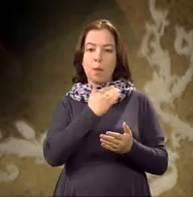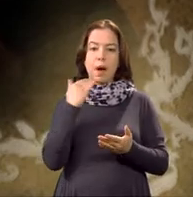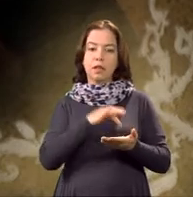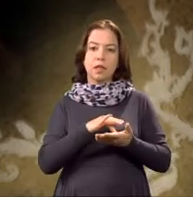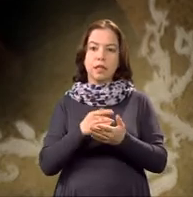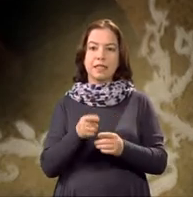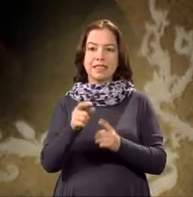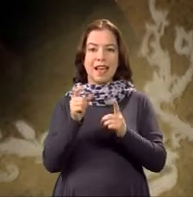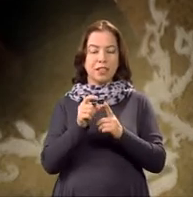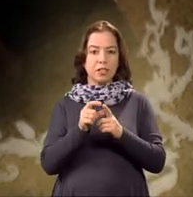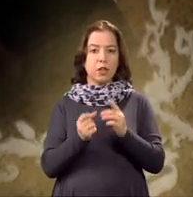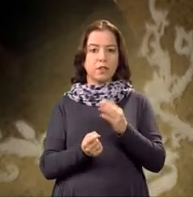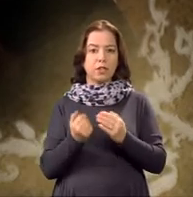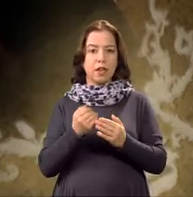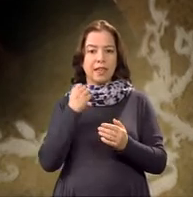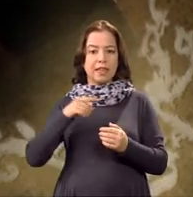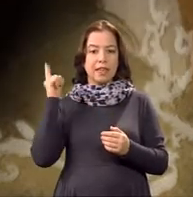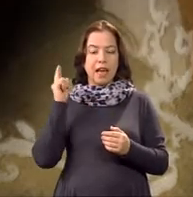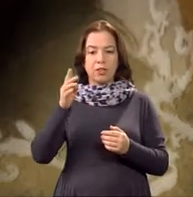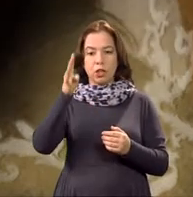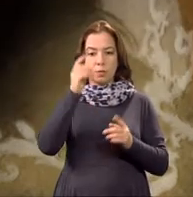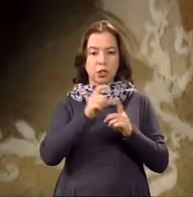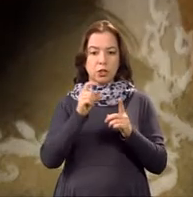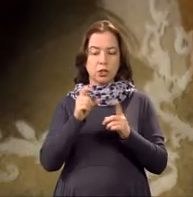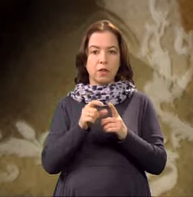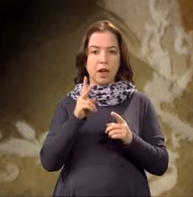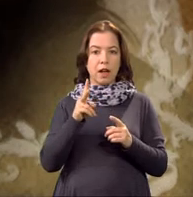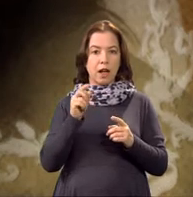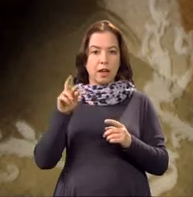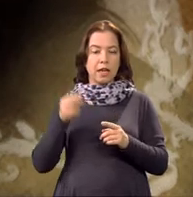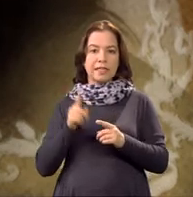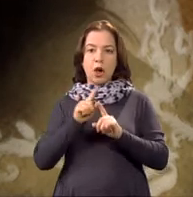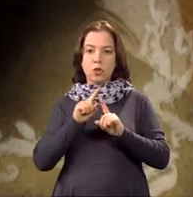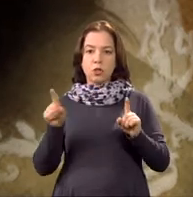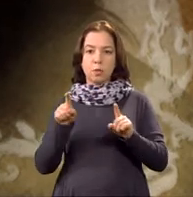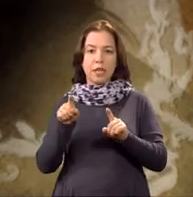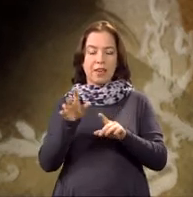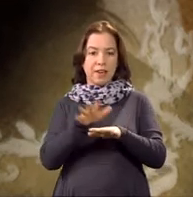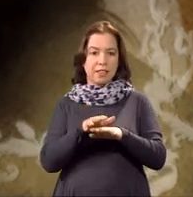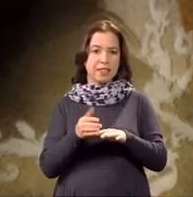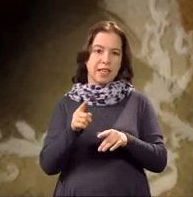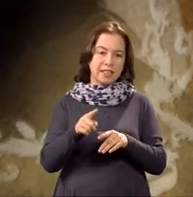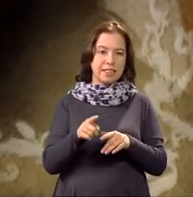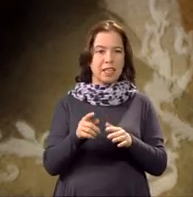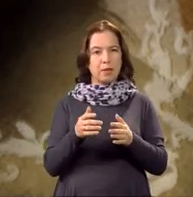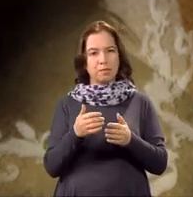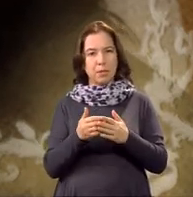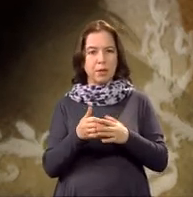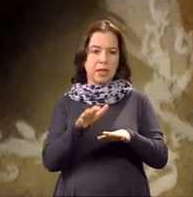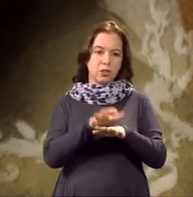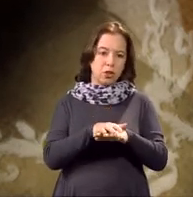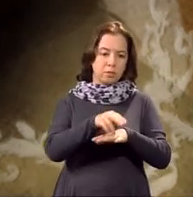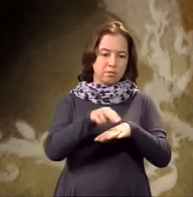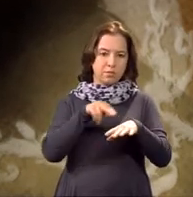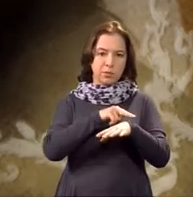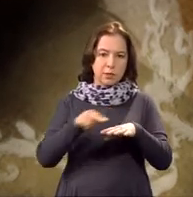слово походить від давньоримського «каліги» чи «каліги», особлива назва взуття, щось середнє між чоботами та сандаліями, яке широко вживано